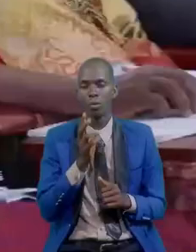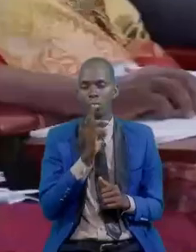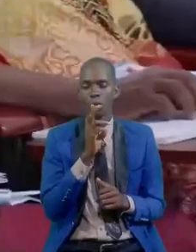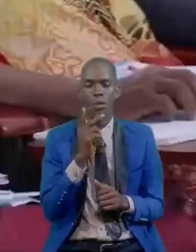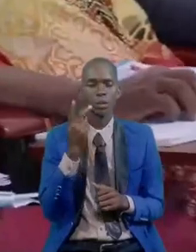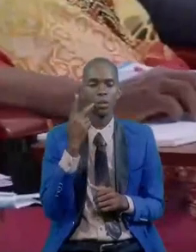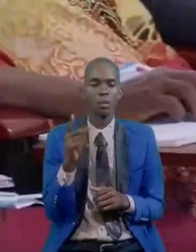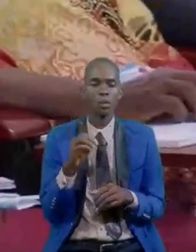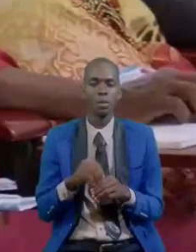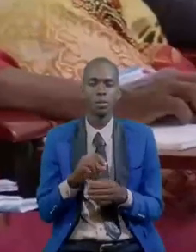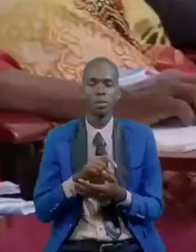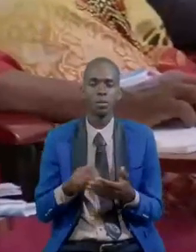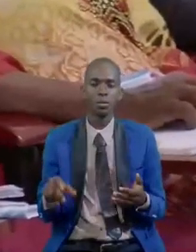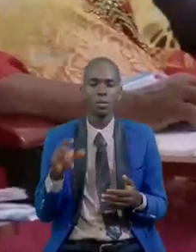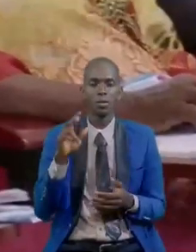Verset 36.